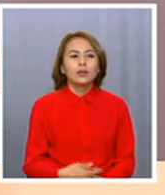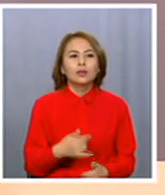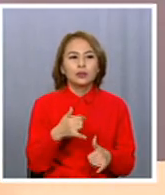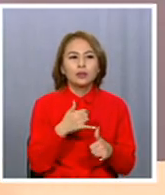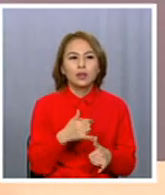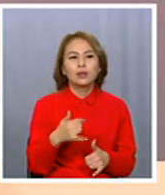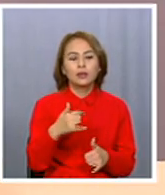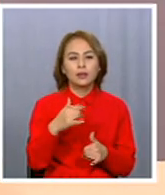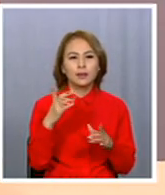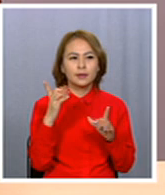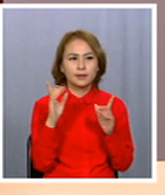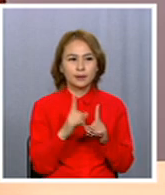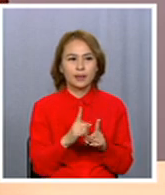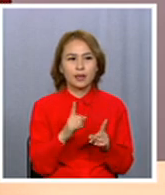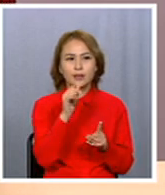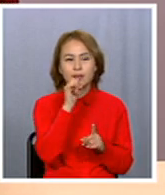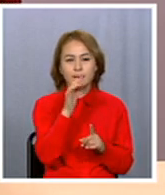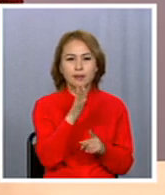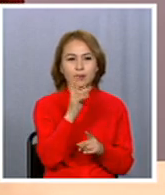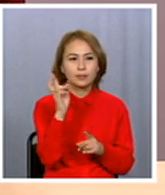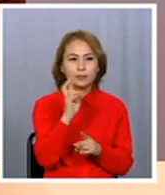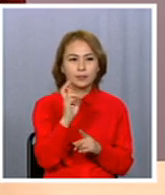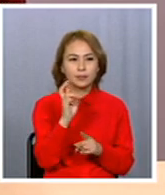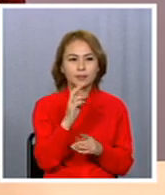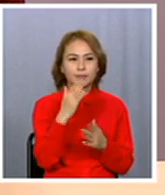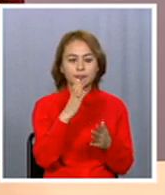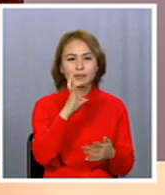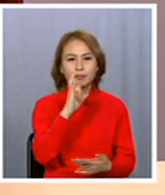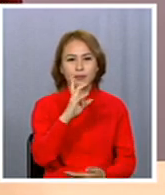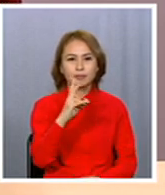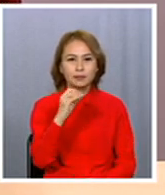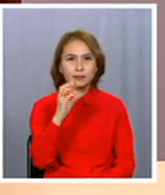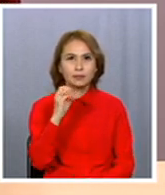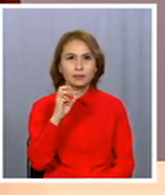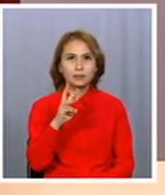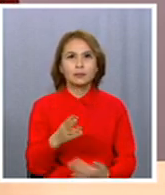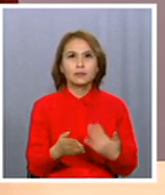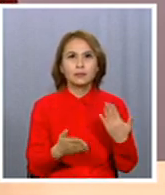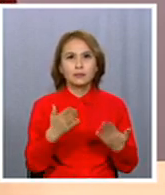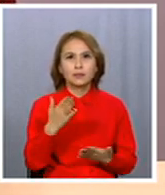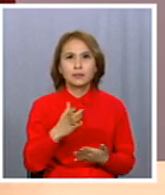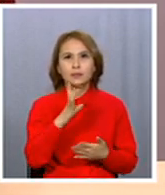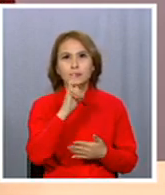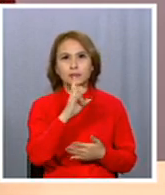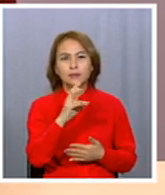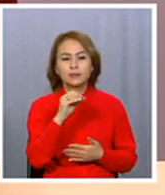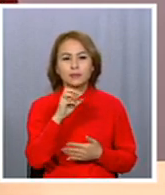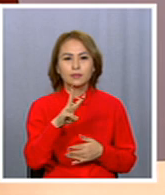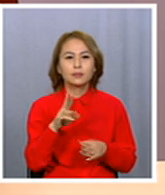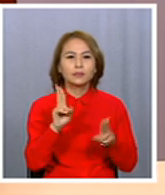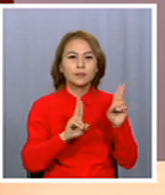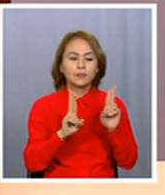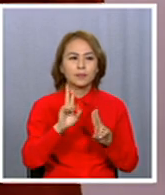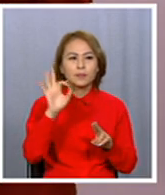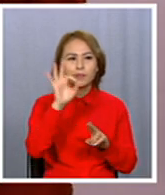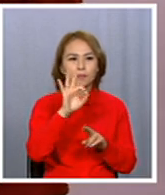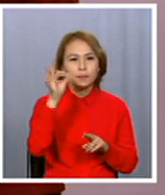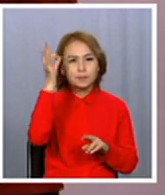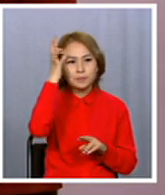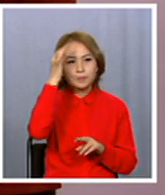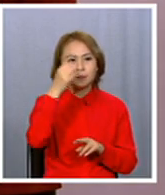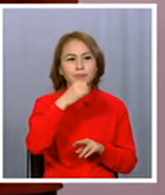қысқа, сұр, ақ сын есімдер екен. Ендеше, сын есім туралы ережені еске түсіріп өтейік.